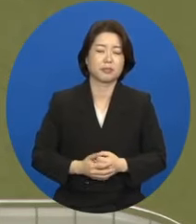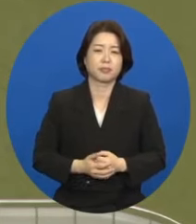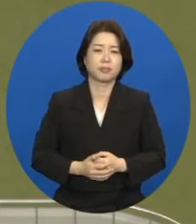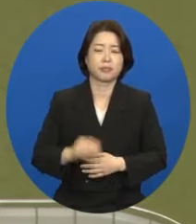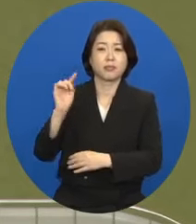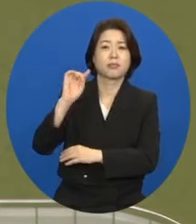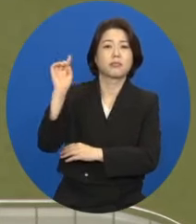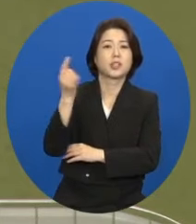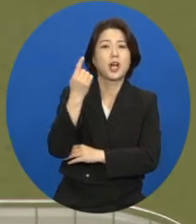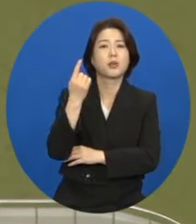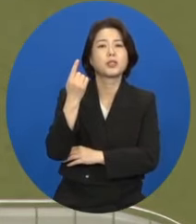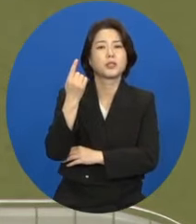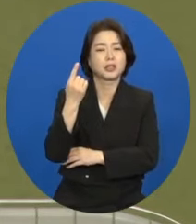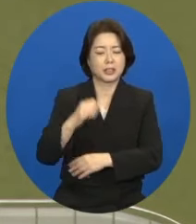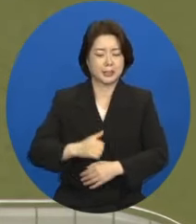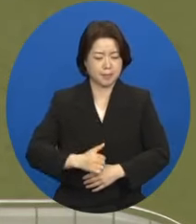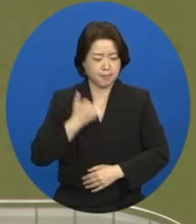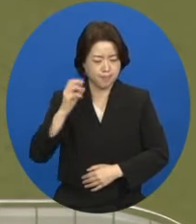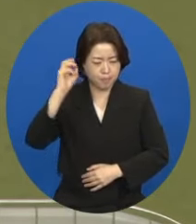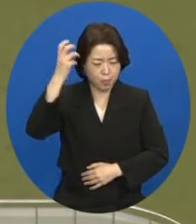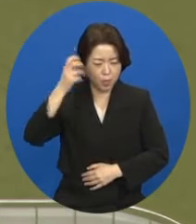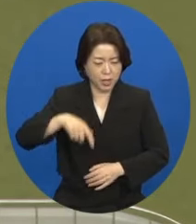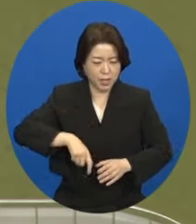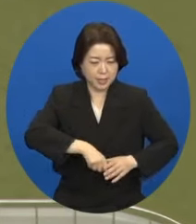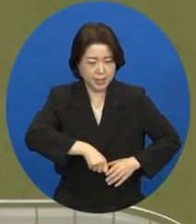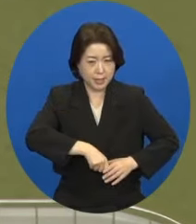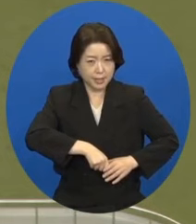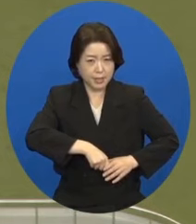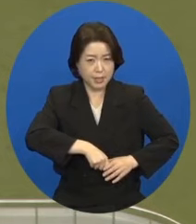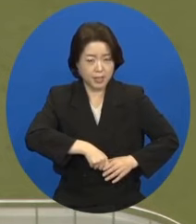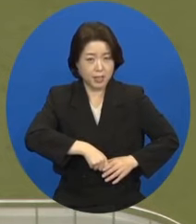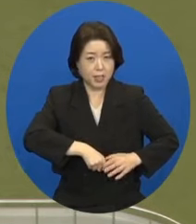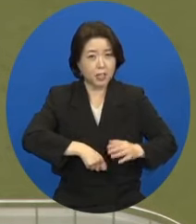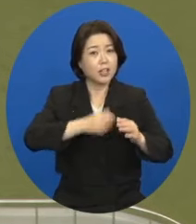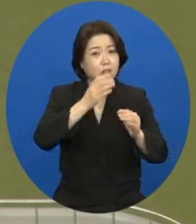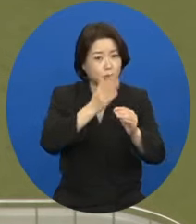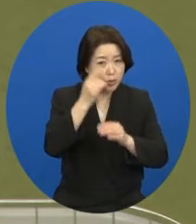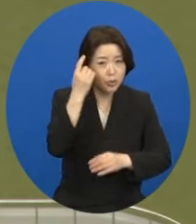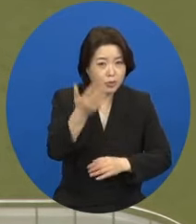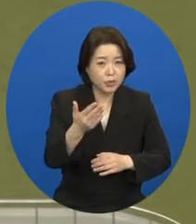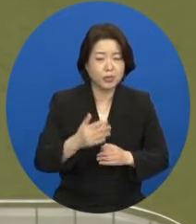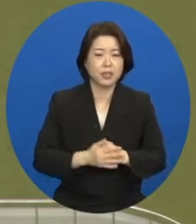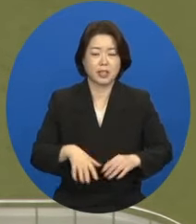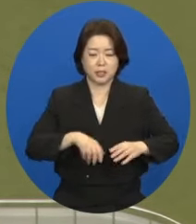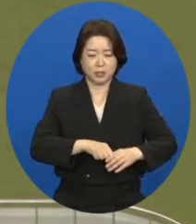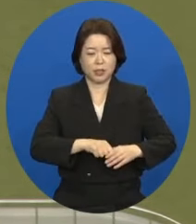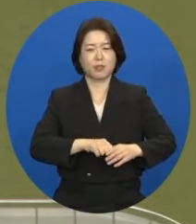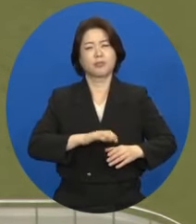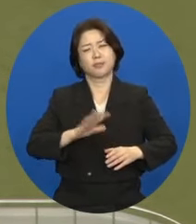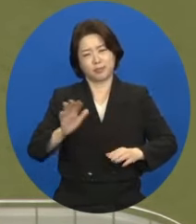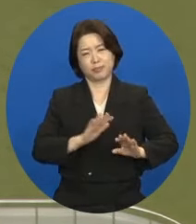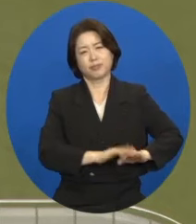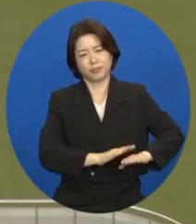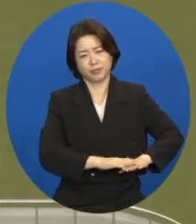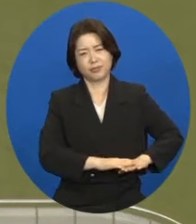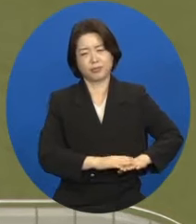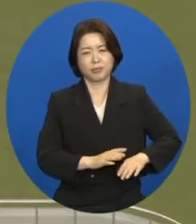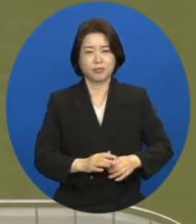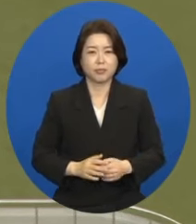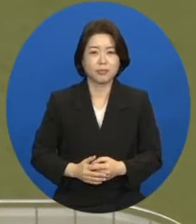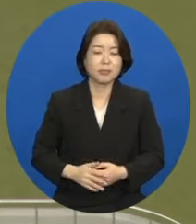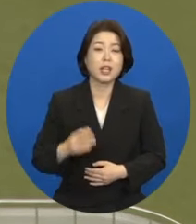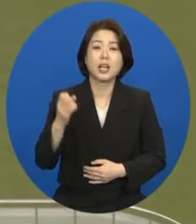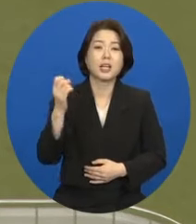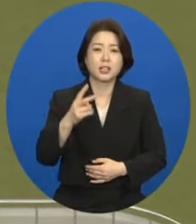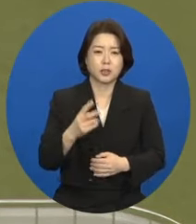다윗의 그 분노에 찬 칼을 손에 쥐고 계십니까? 여러분, 그것을 잠시 내려놓으십시오.